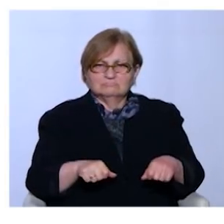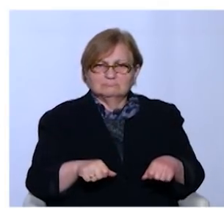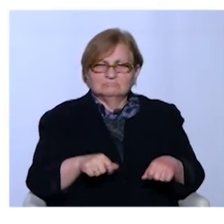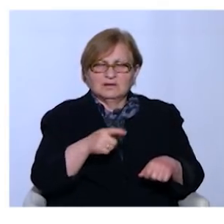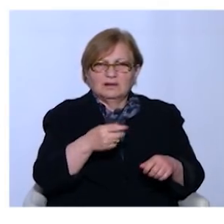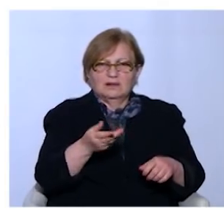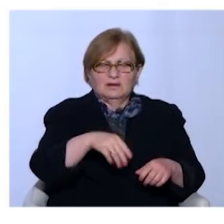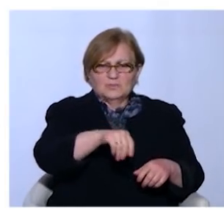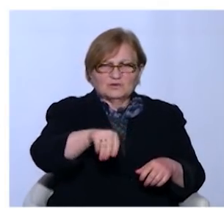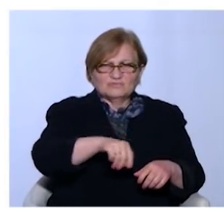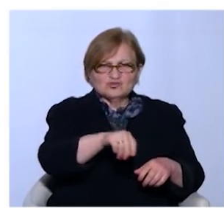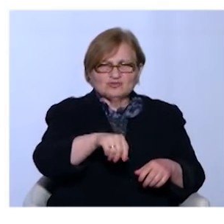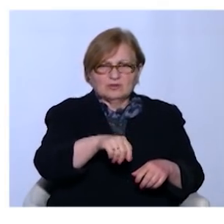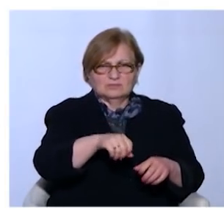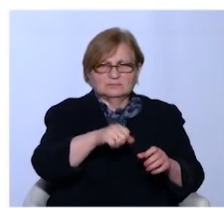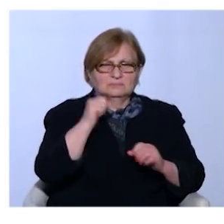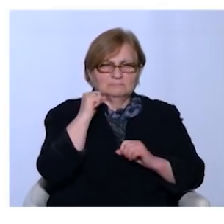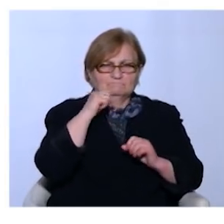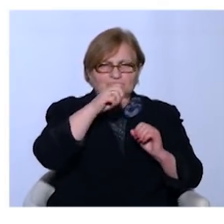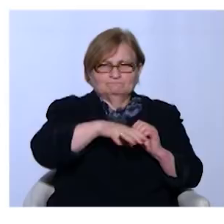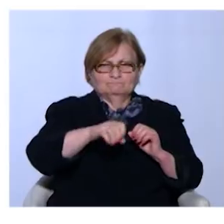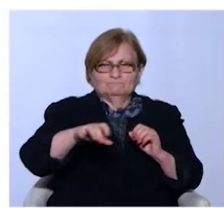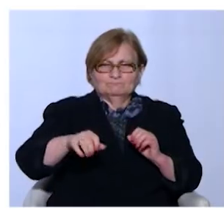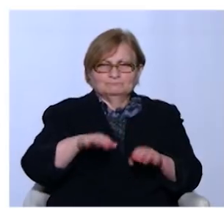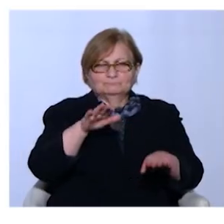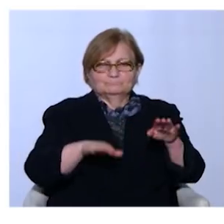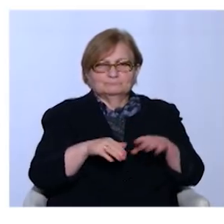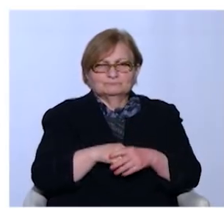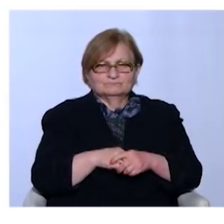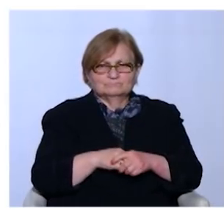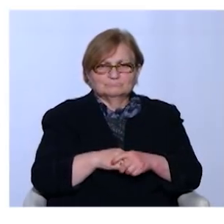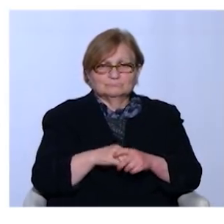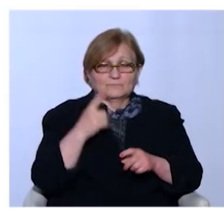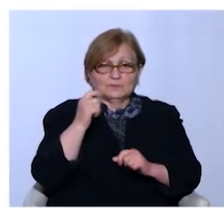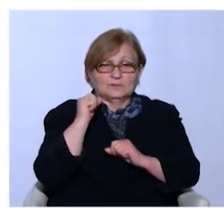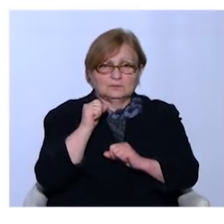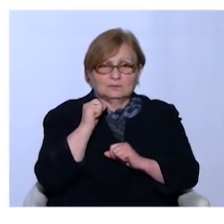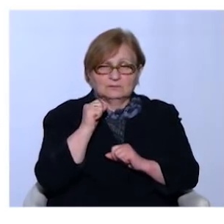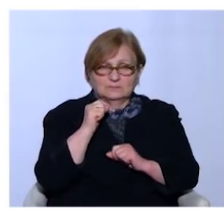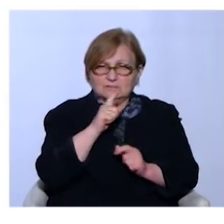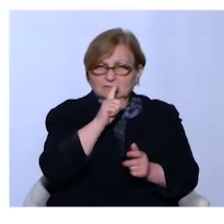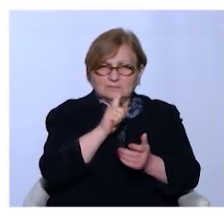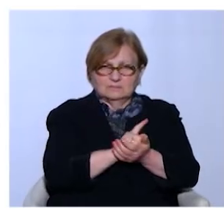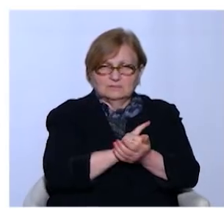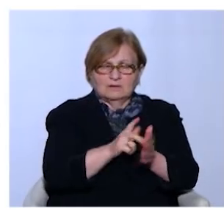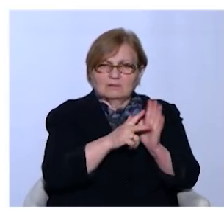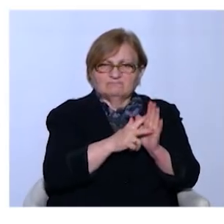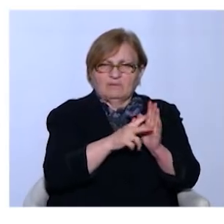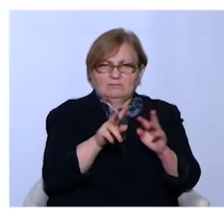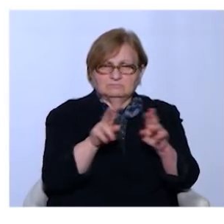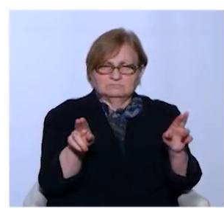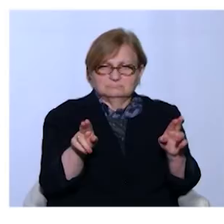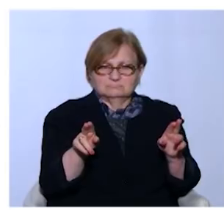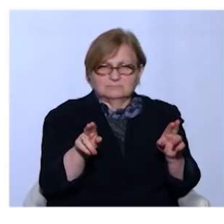ეს ქვიშა უნდა ავიღოთ, ჩავყაროთ ტომრებში და ავწონოთ, მაგრამ ტომარში უნდა იყოს აუცილებლად 8 კილოგრამი,